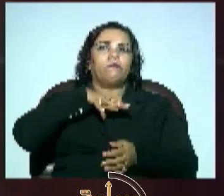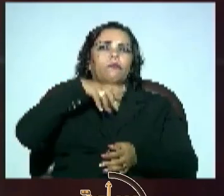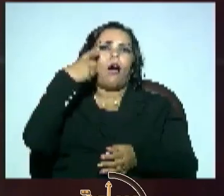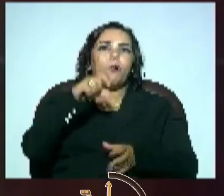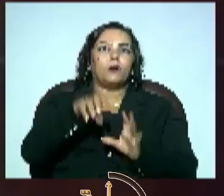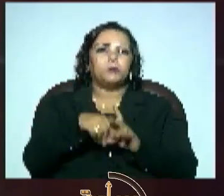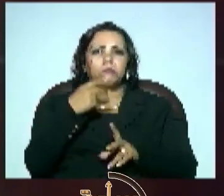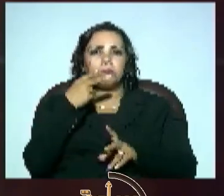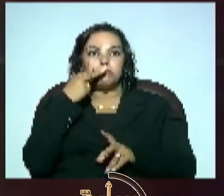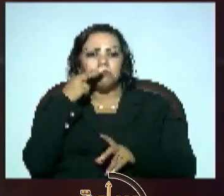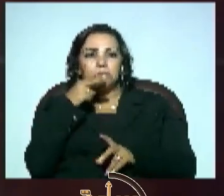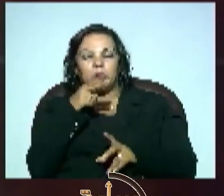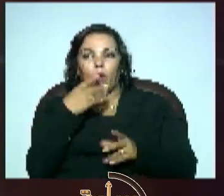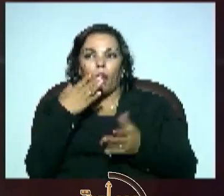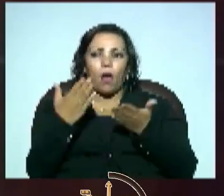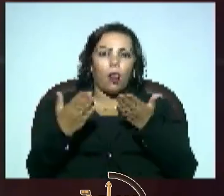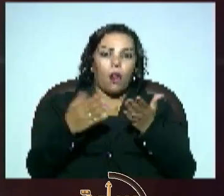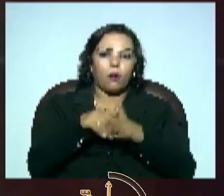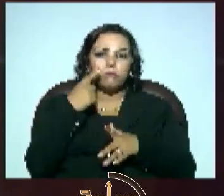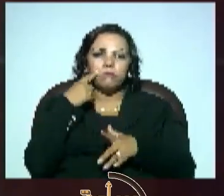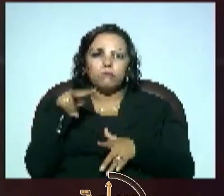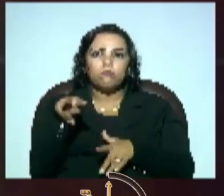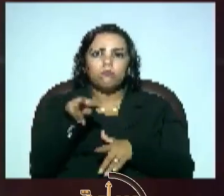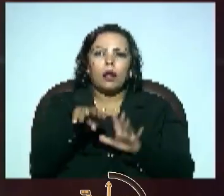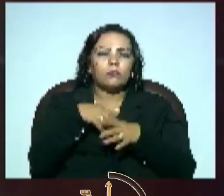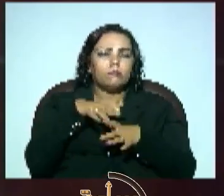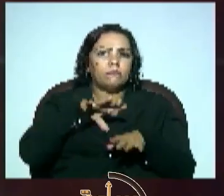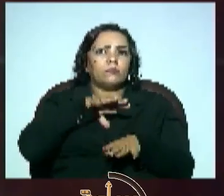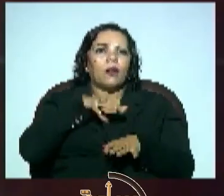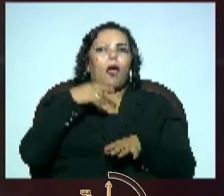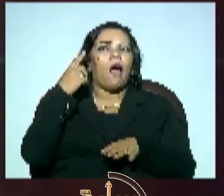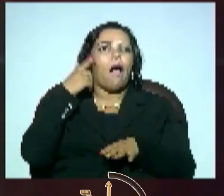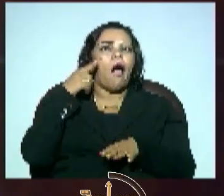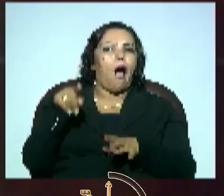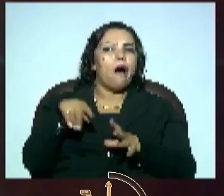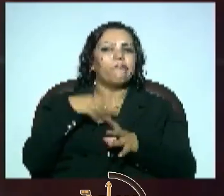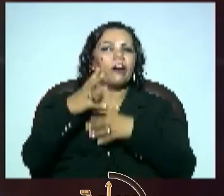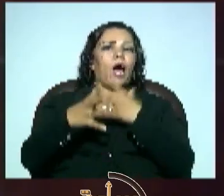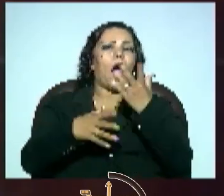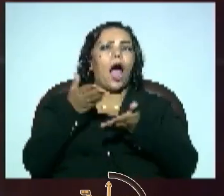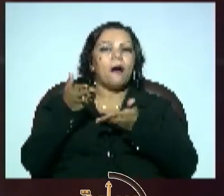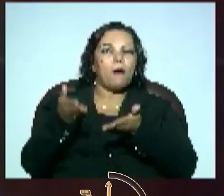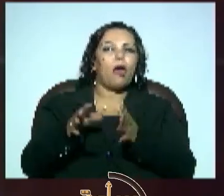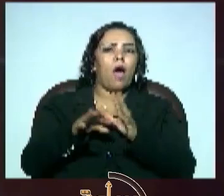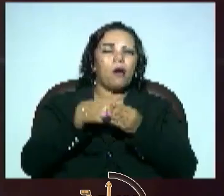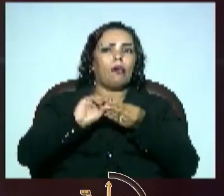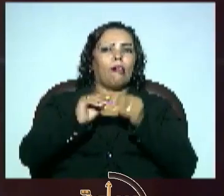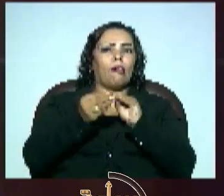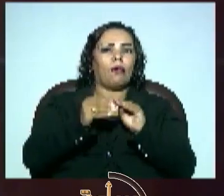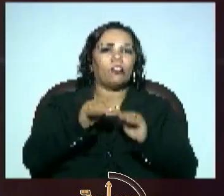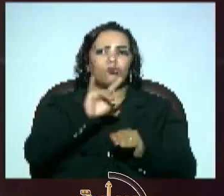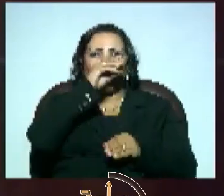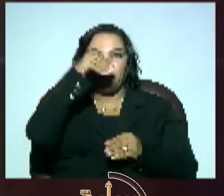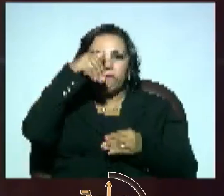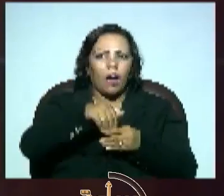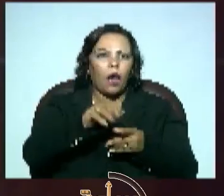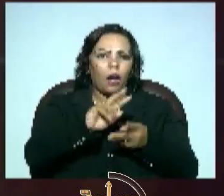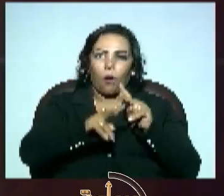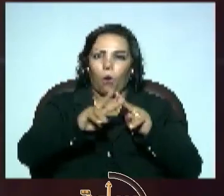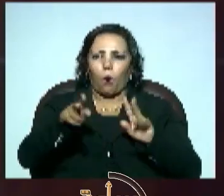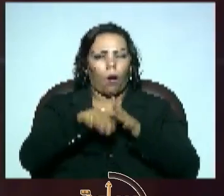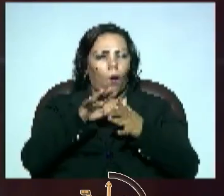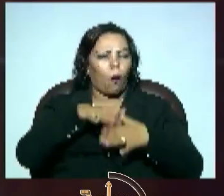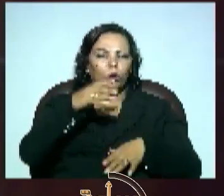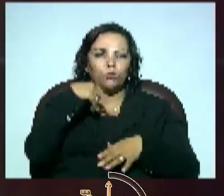وحركة ان احنا نشوف حاجة يمين وشمال نقول اصل احنا معمول لنا عمل، اصل كل الكلام دوت،